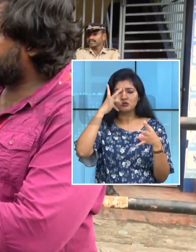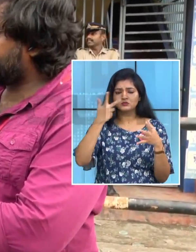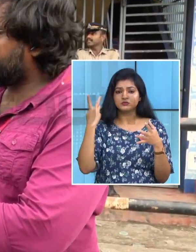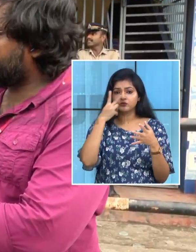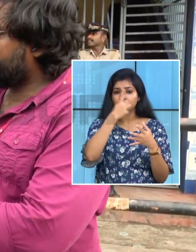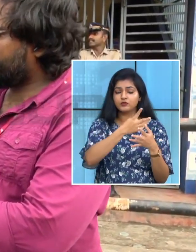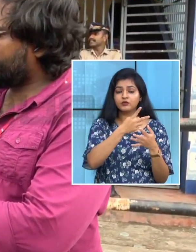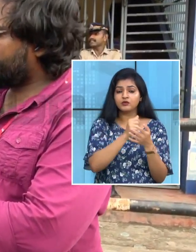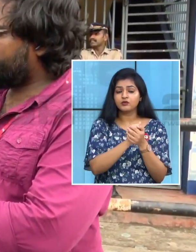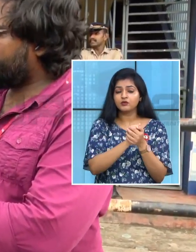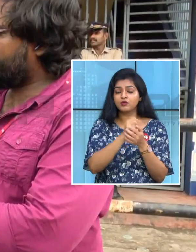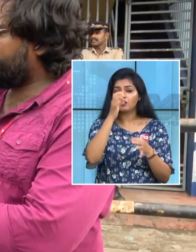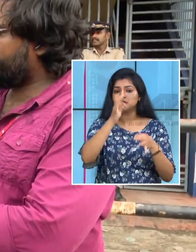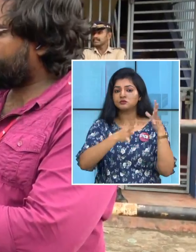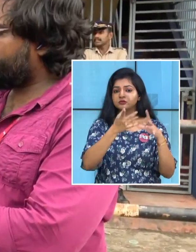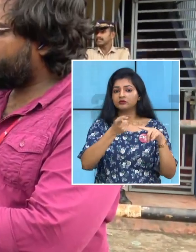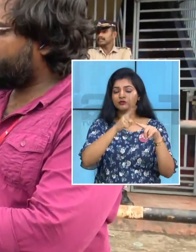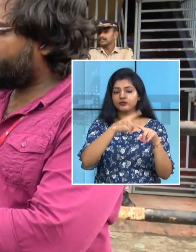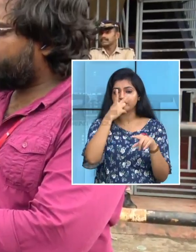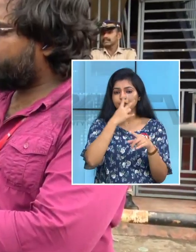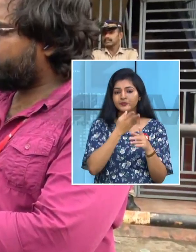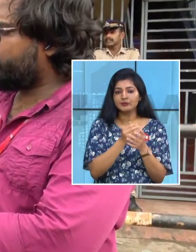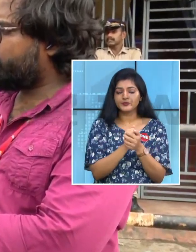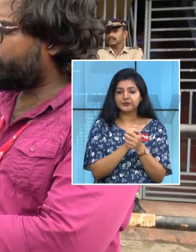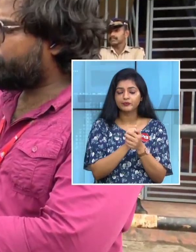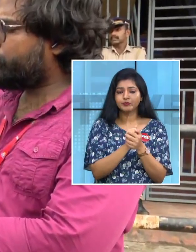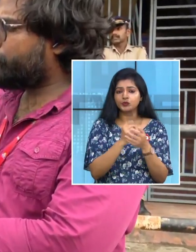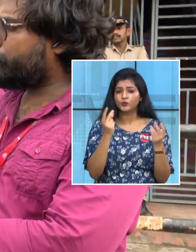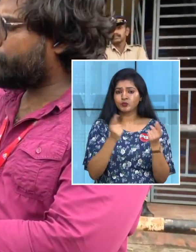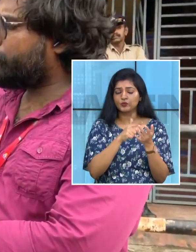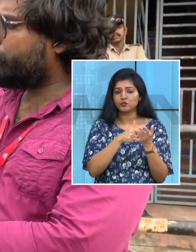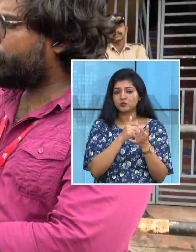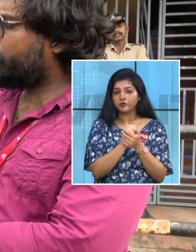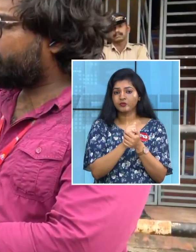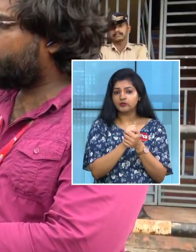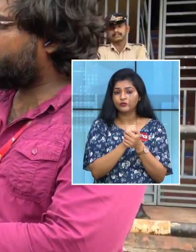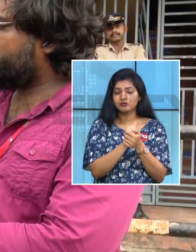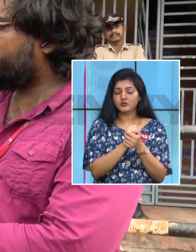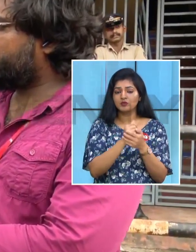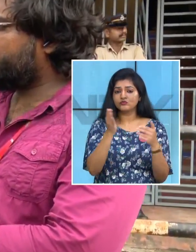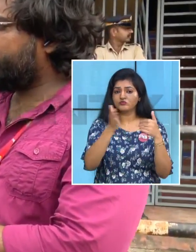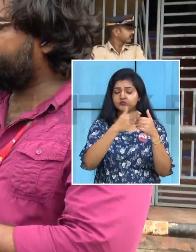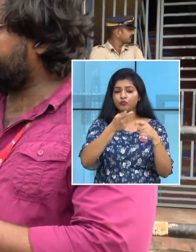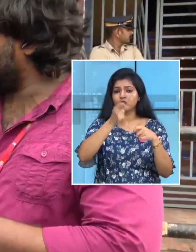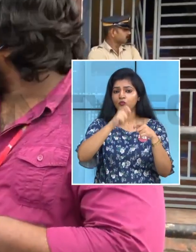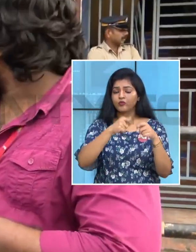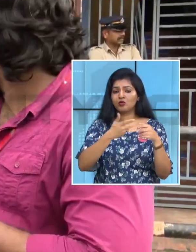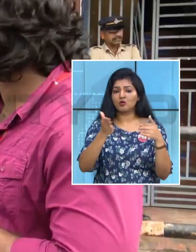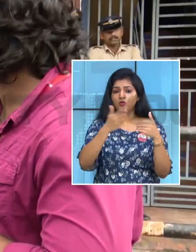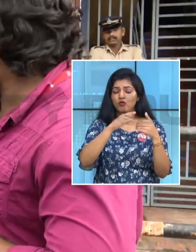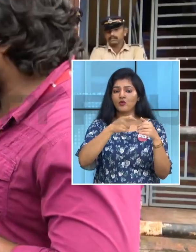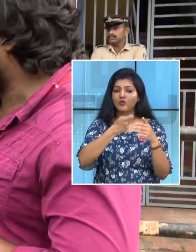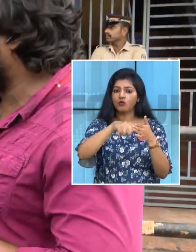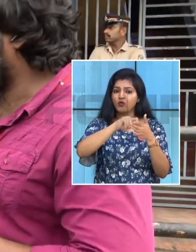നമ്മുടെ ഇവിടെ തീപിടുത്തം ഉണ്ടായത്. അപ്പോൾ തന്നെ പിന്നെ നമ്മളിവിടെ ഇത് എല്ലാം ലോക്കായിരുന്നു. പിന്നെ അത് ചവിട്ടി പൊട്ടിച്ച് ആ ഡോറ് പൊട്ടിച്ചു.